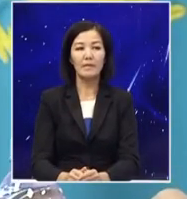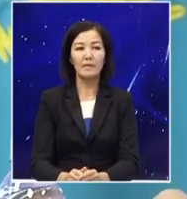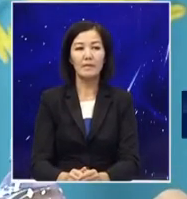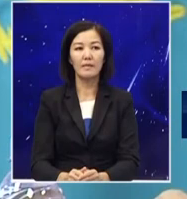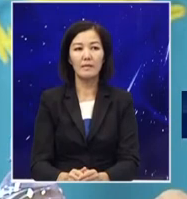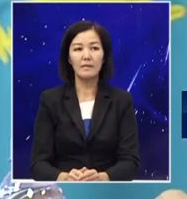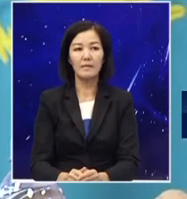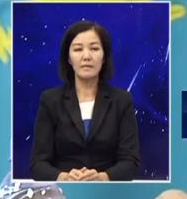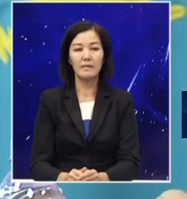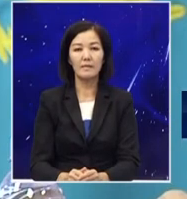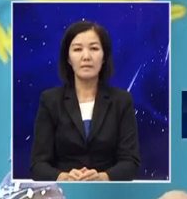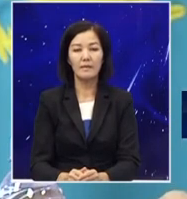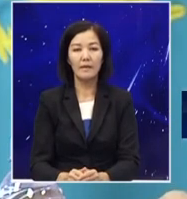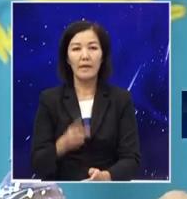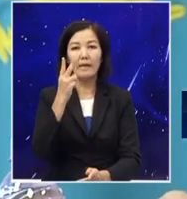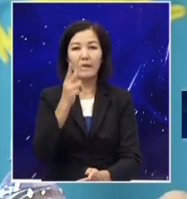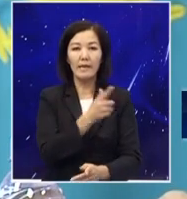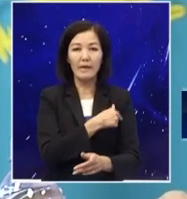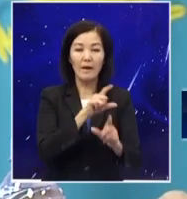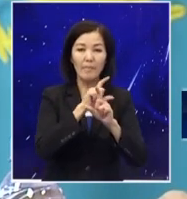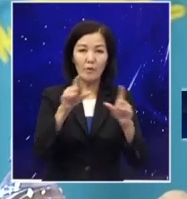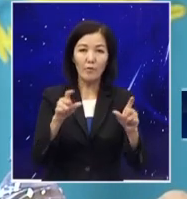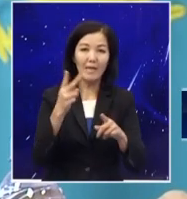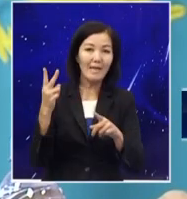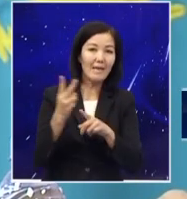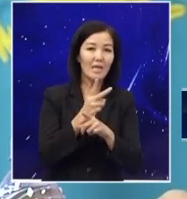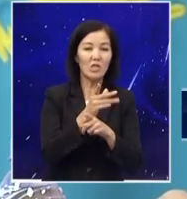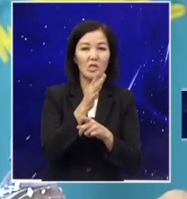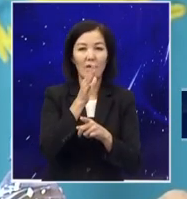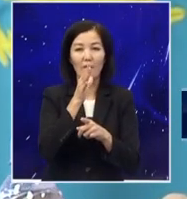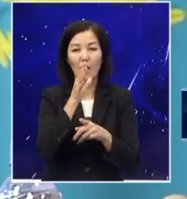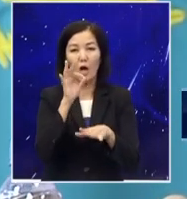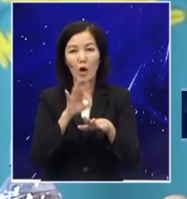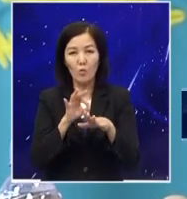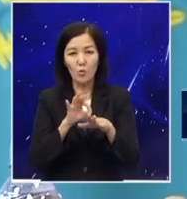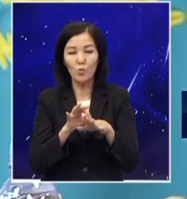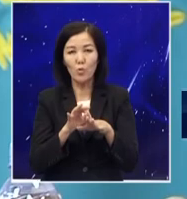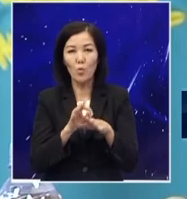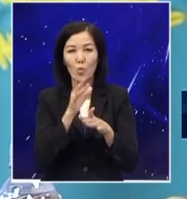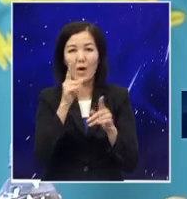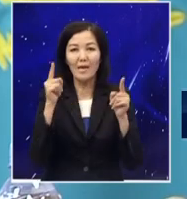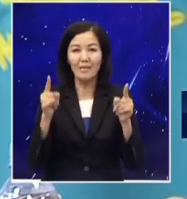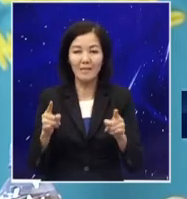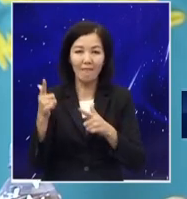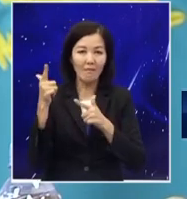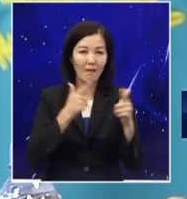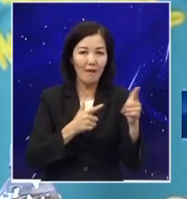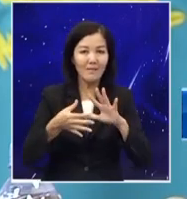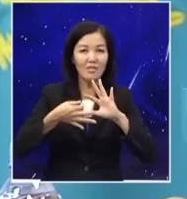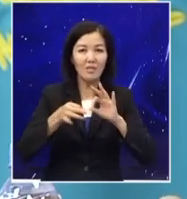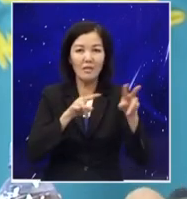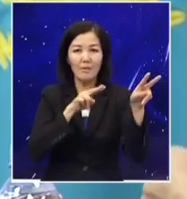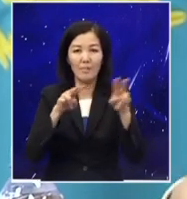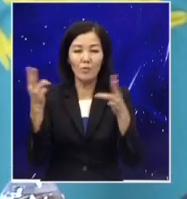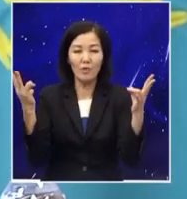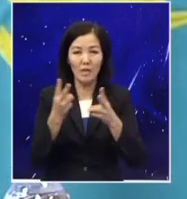как оснастить. Понял. Именно по подготовке ко второй это. Прямо какая будет, сколько будет